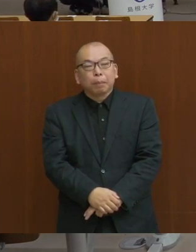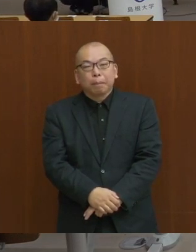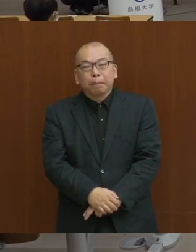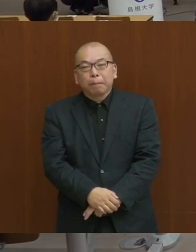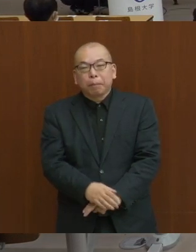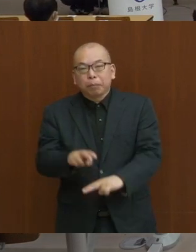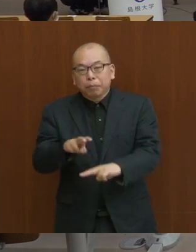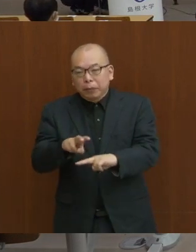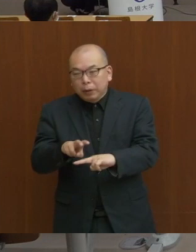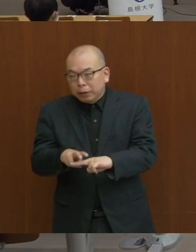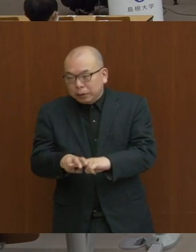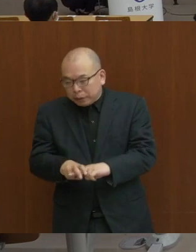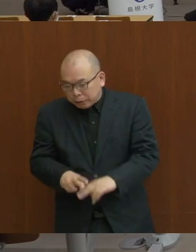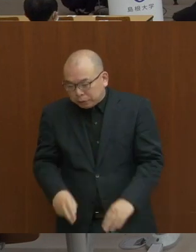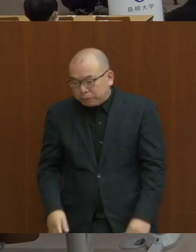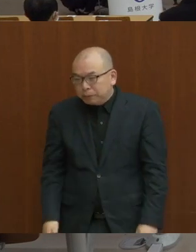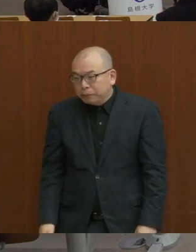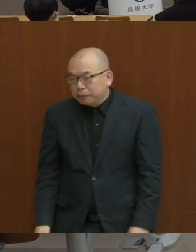着席。